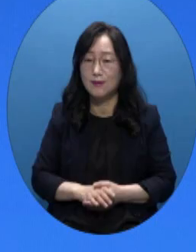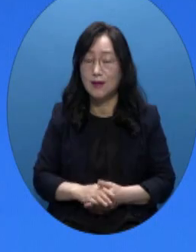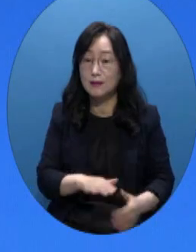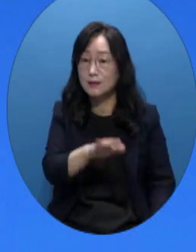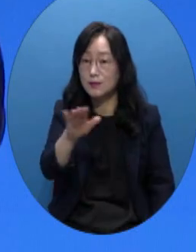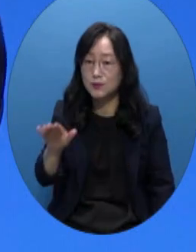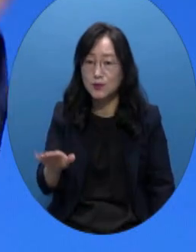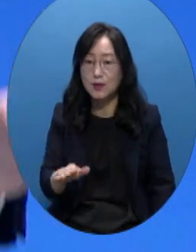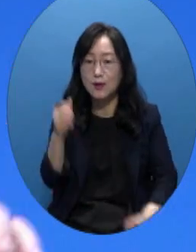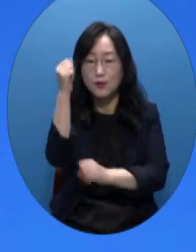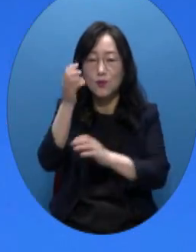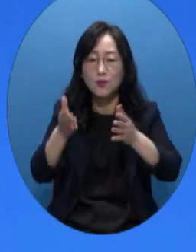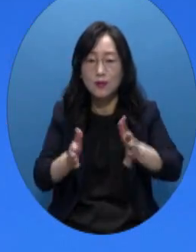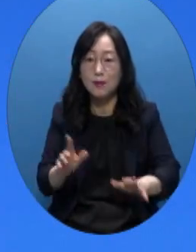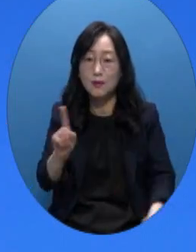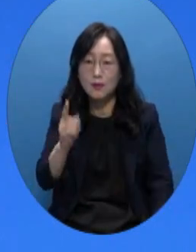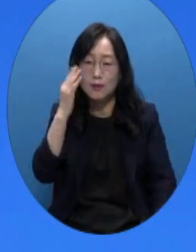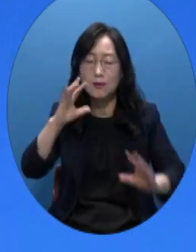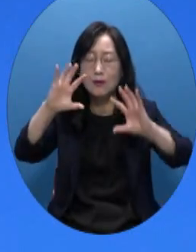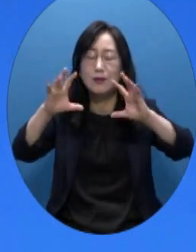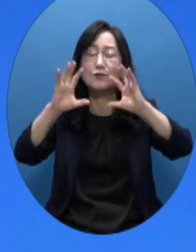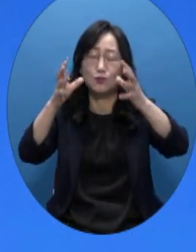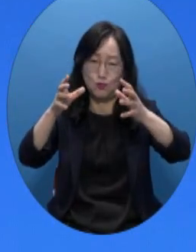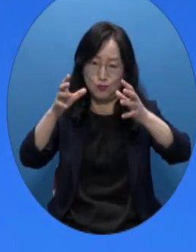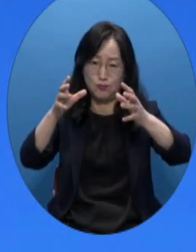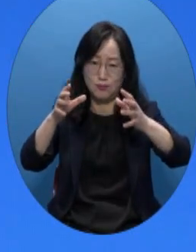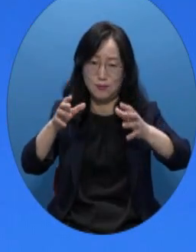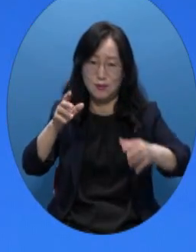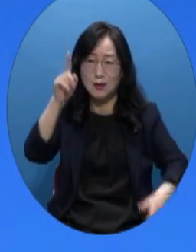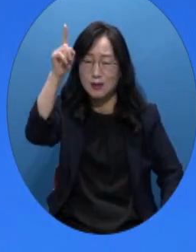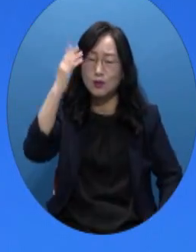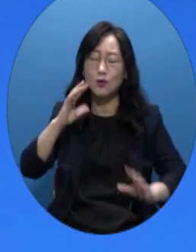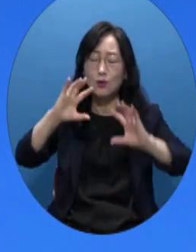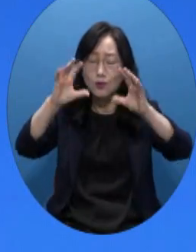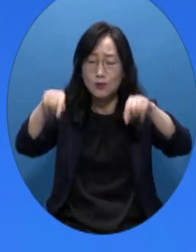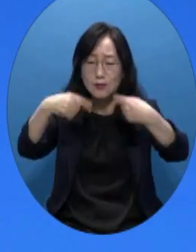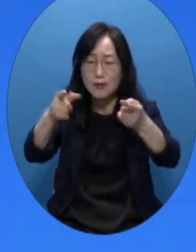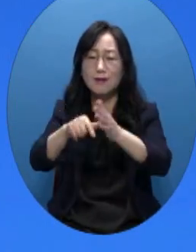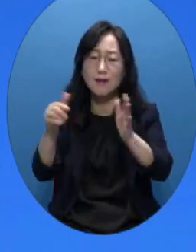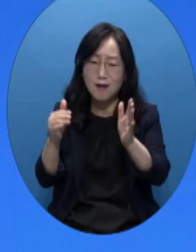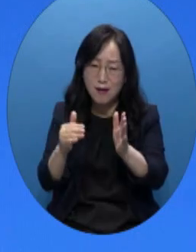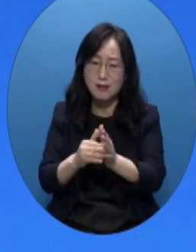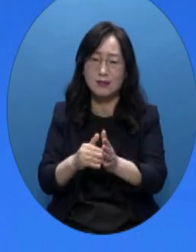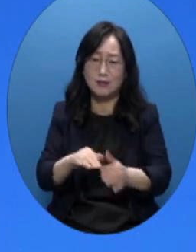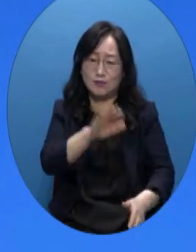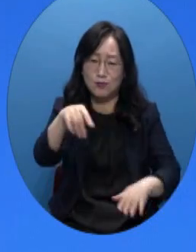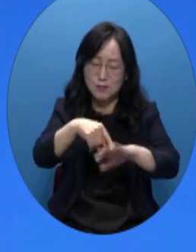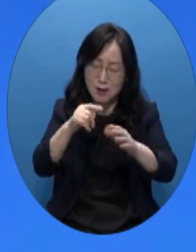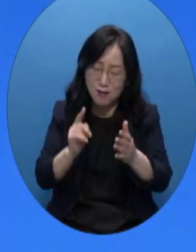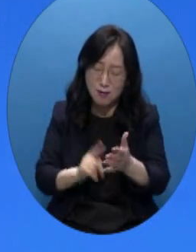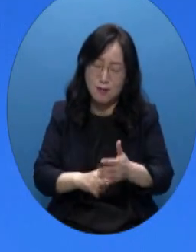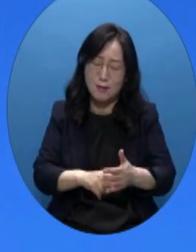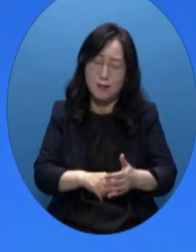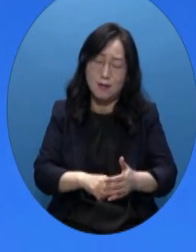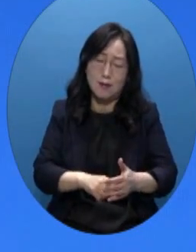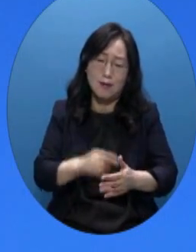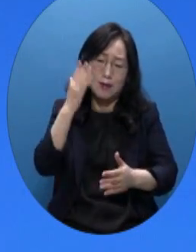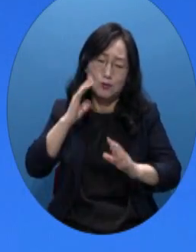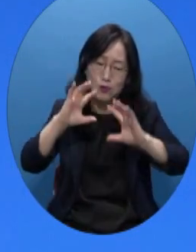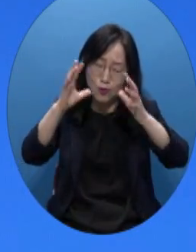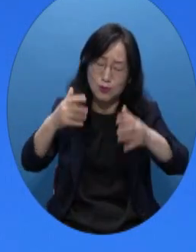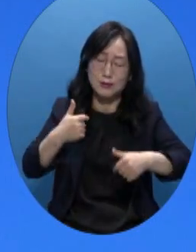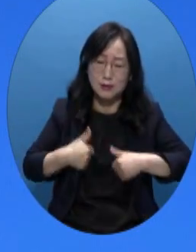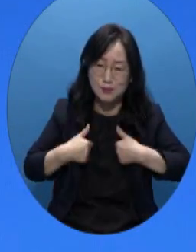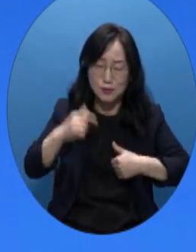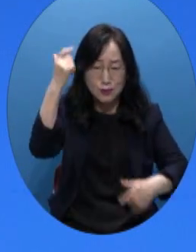우리의 본향은 천국입니다. 천국 갈 때까지 주님께서 이 땅에 사는 동안 우리 마음의 심령 천국을 이루게 하시고 영혼이 잘된